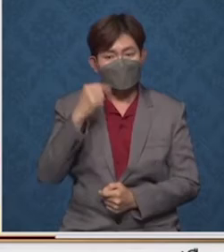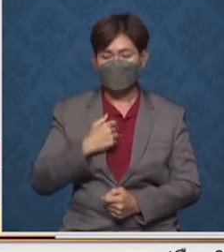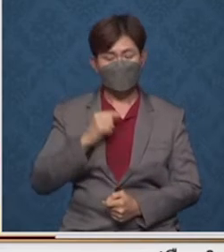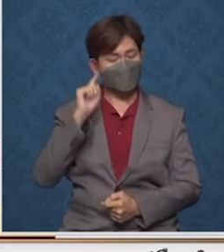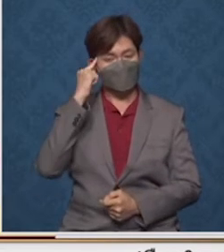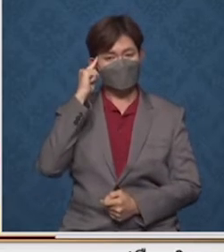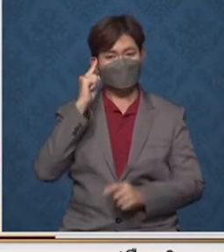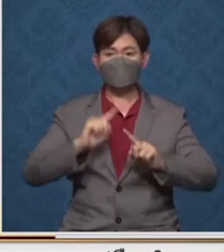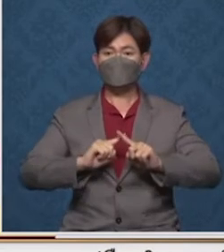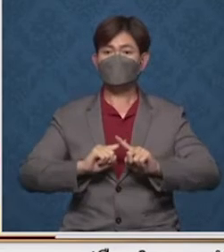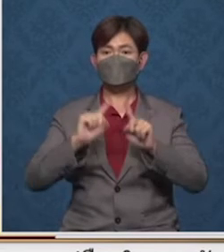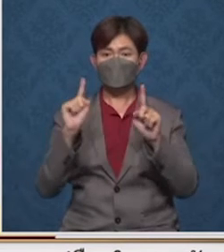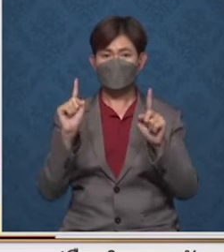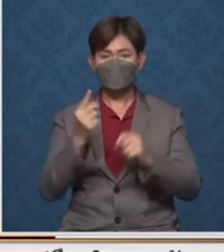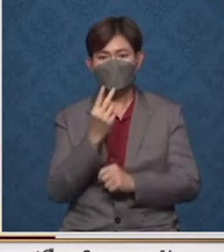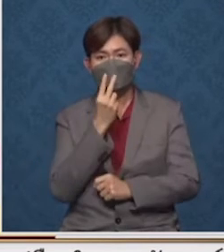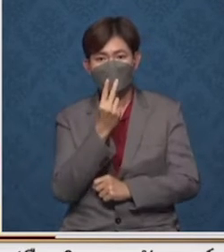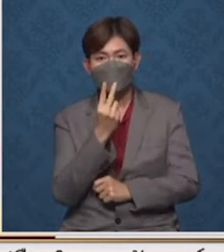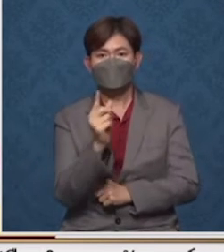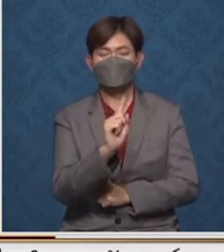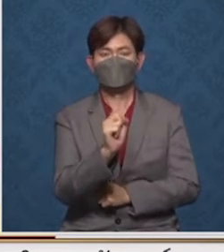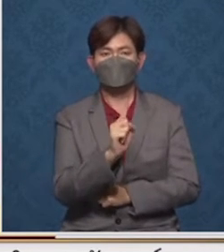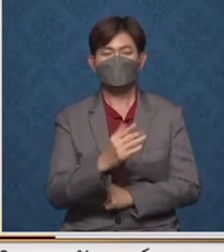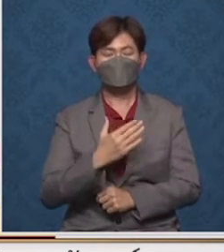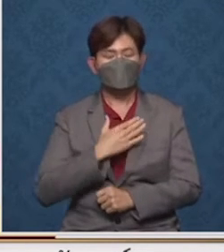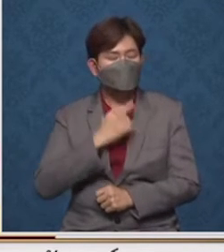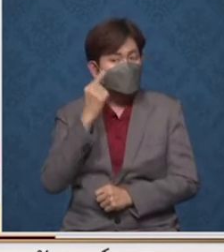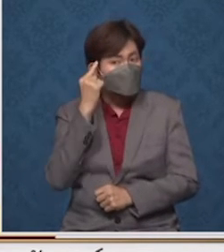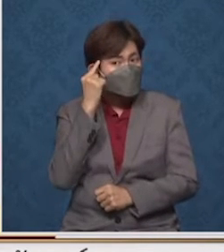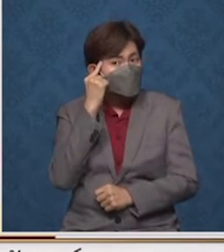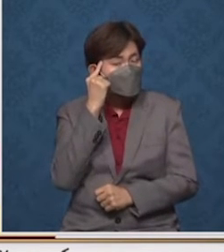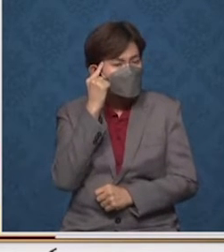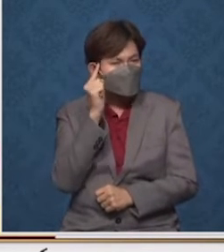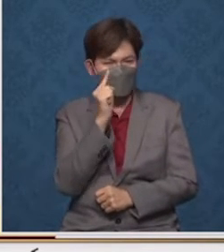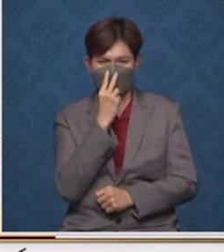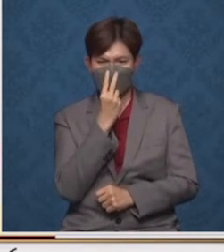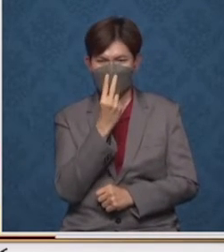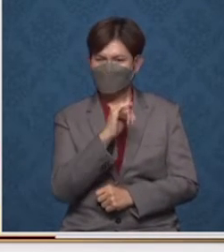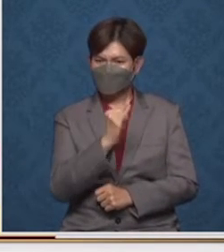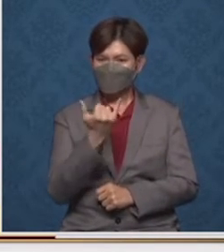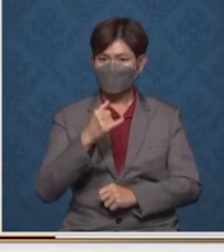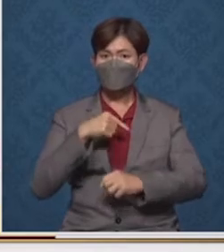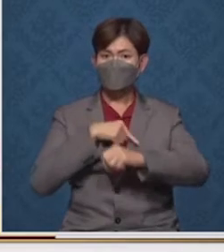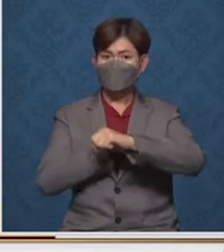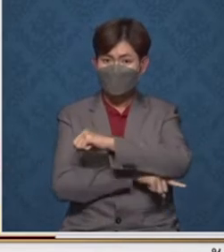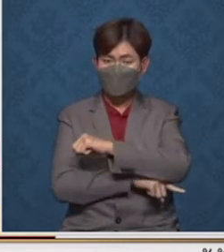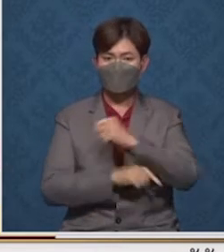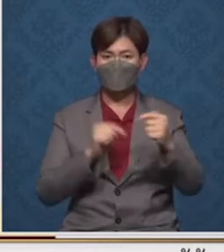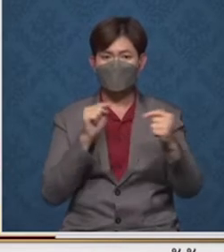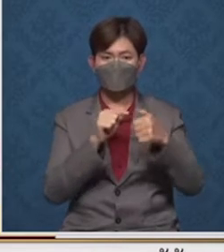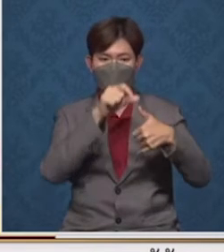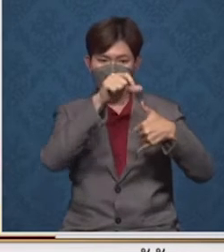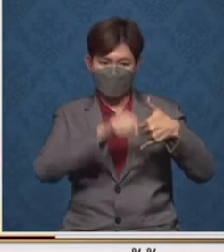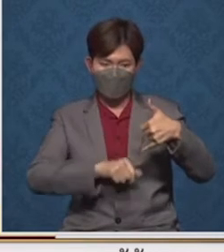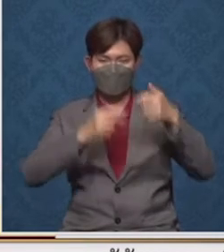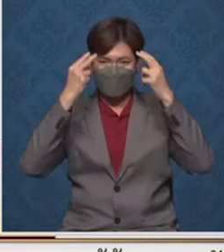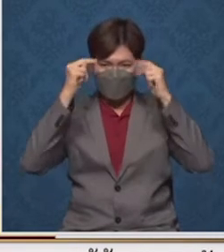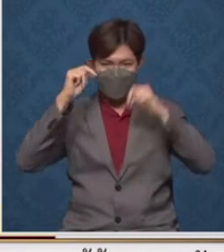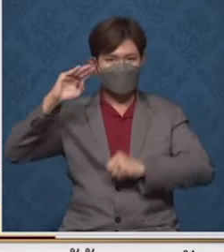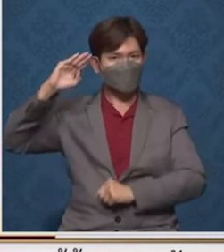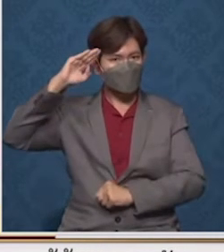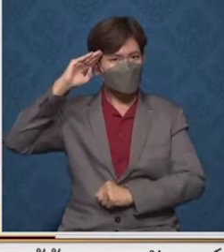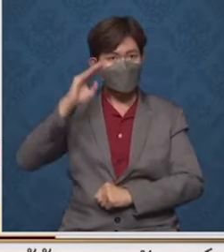ไม่ทราบแต่สิ่งที่มันเกิดขึ้นเนี่ยที่ผมสันนิษฐานว่ามันส่อทุจริตเนี่ยเกิดจากการกระทำของพลเอกประยุทธ์จันทร์โอชาอาจ